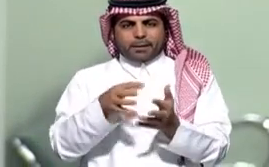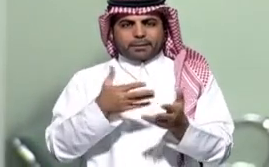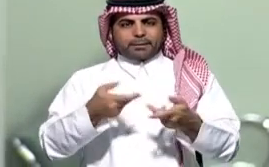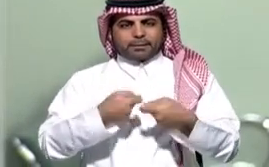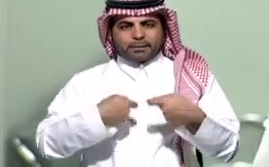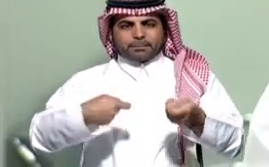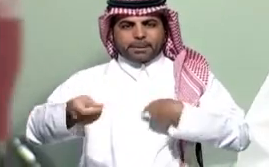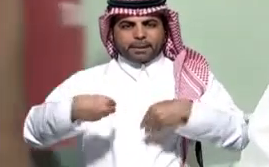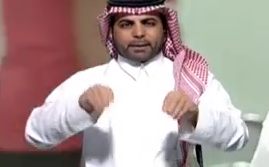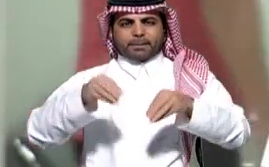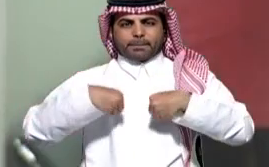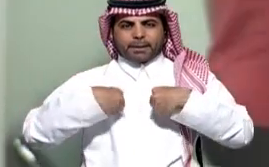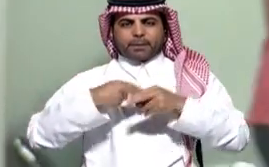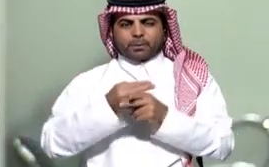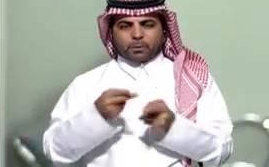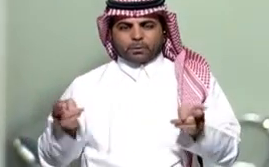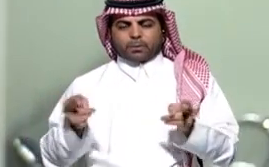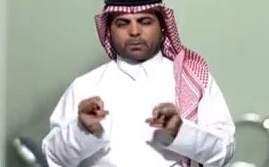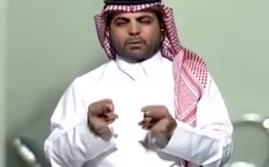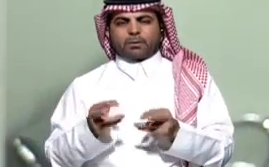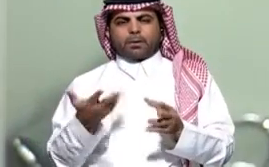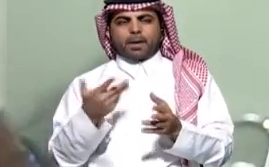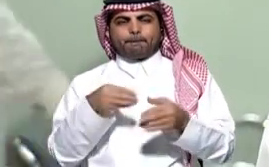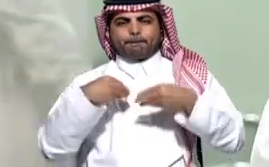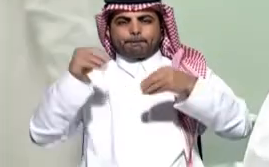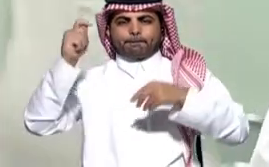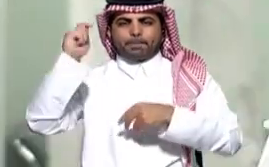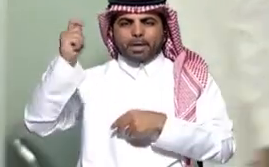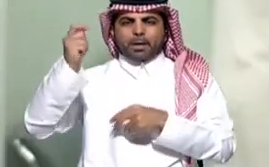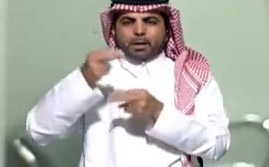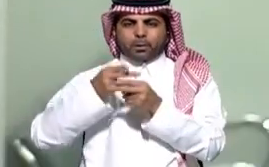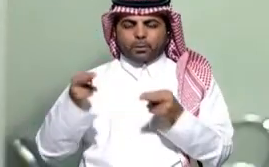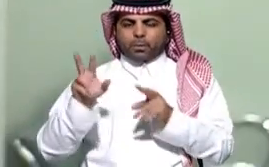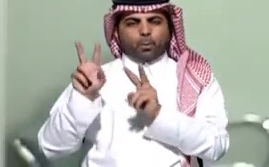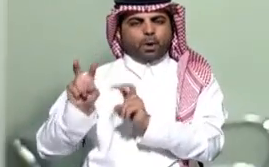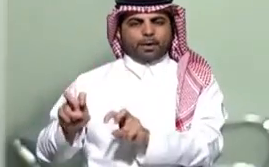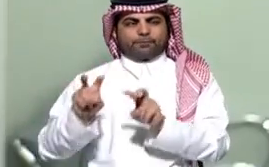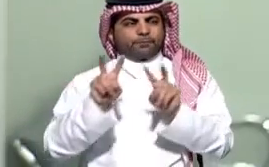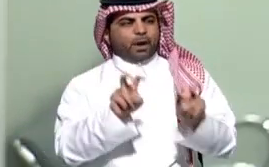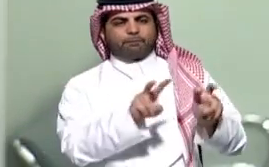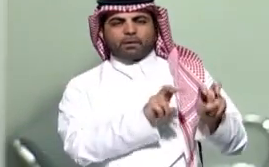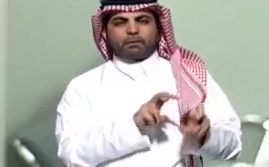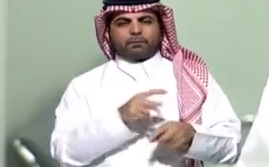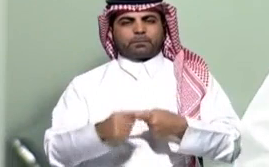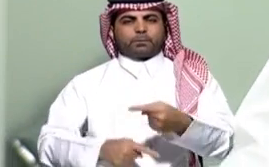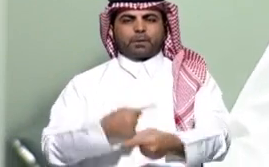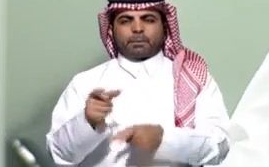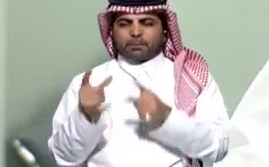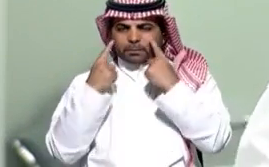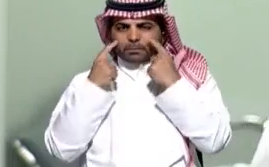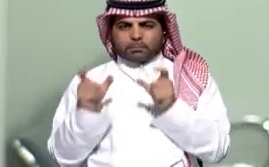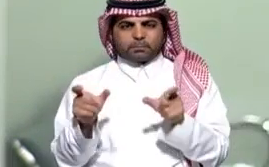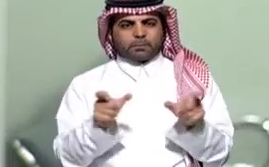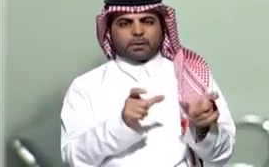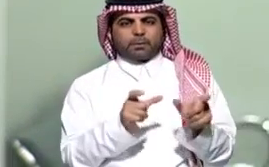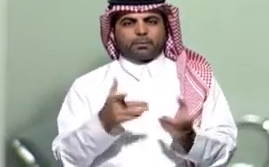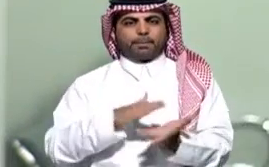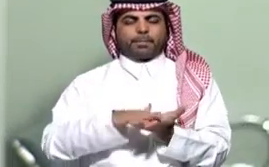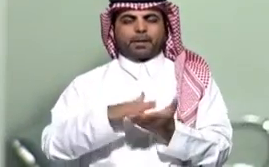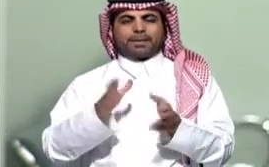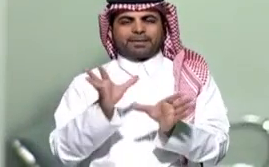مزاولة الحرجات وأيضا المزادات، بالإضافة إلى إغلاق الكثير من